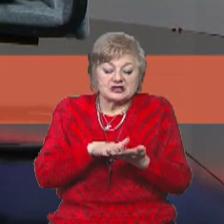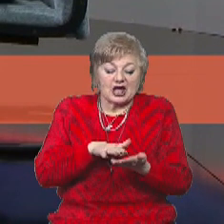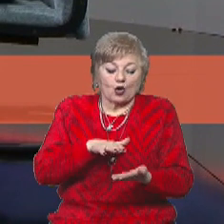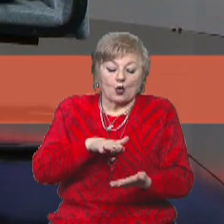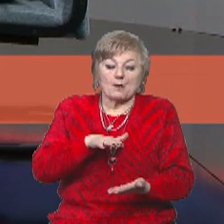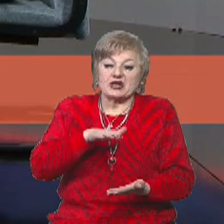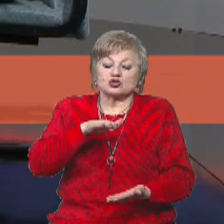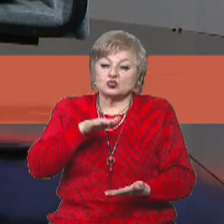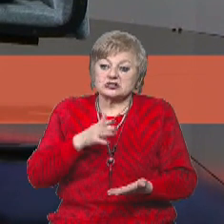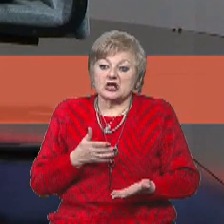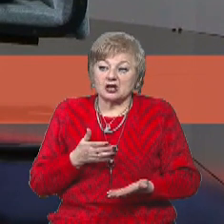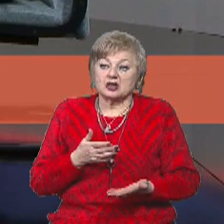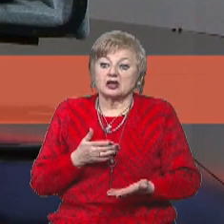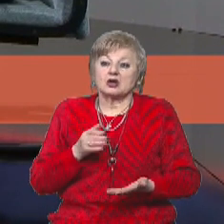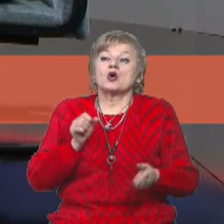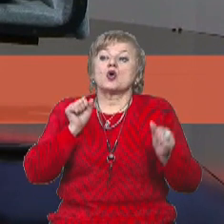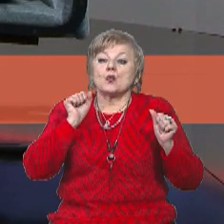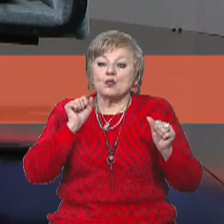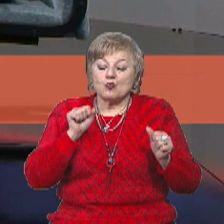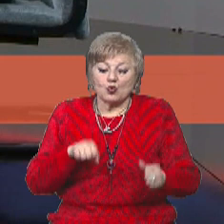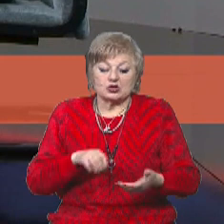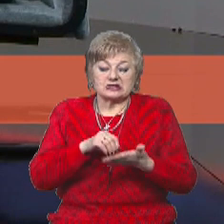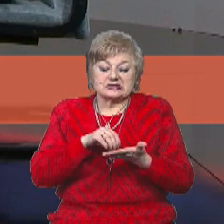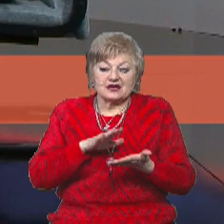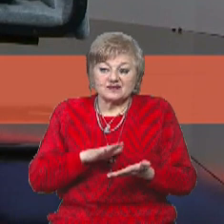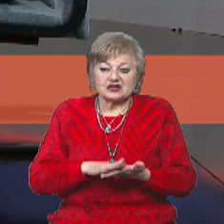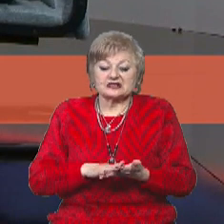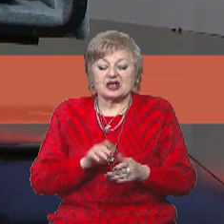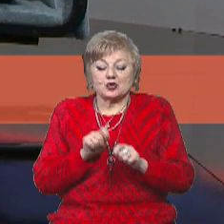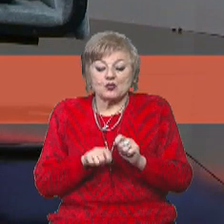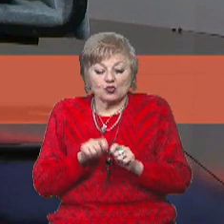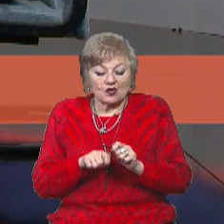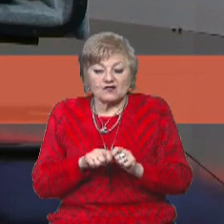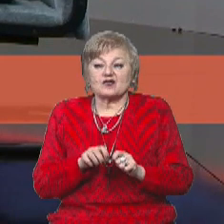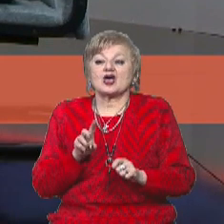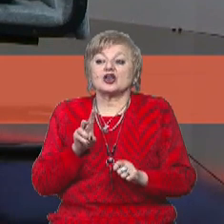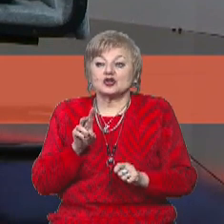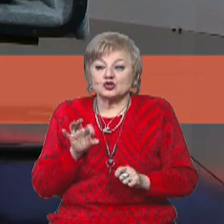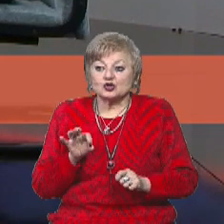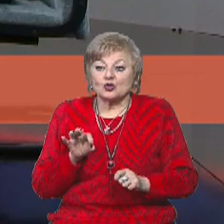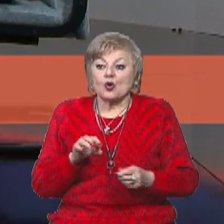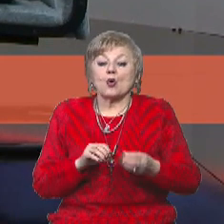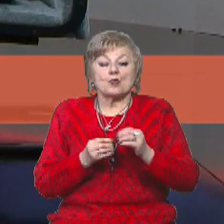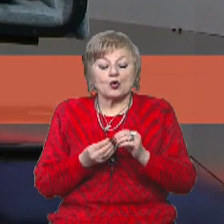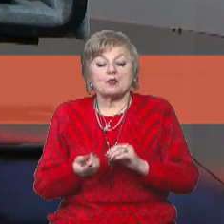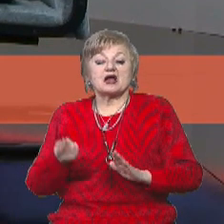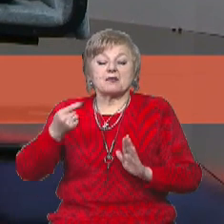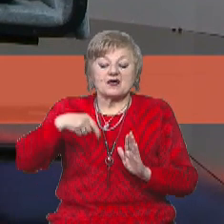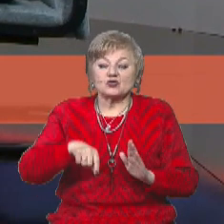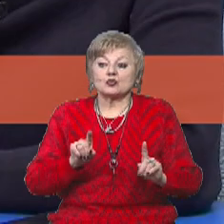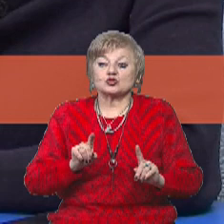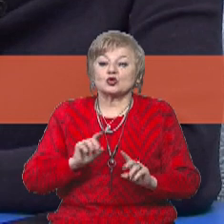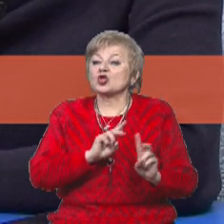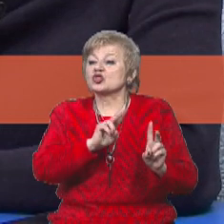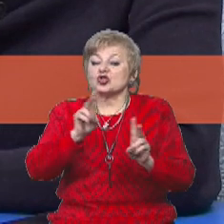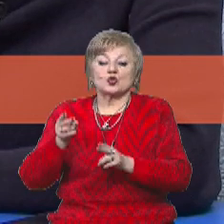накопичується. Її можна ідентифікувати, її можна було поміряти, але причина, ну, проблема в тому, що ніхто